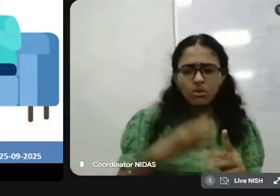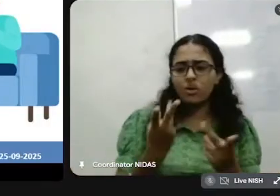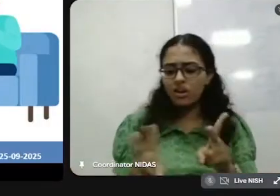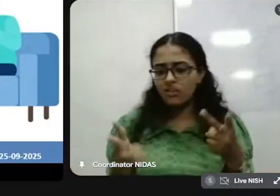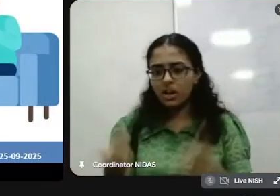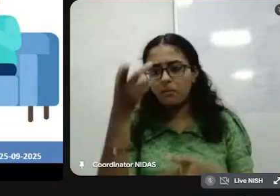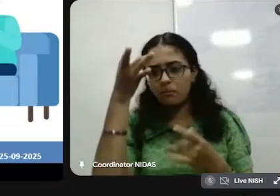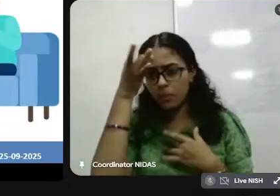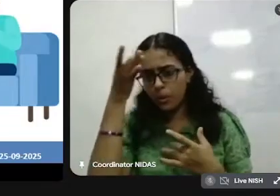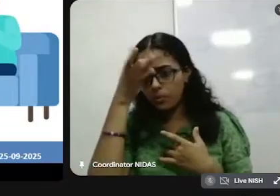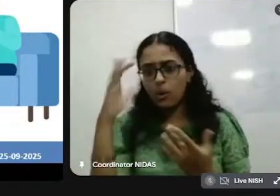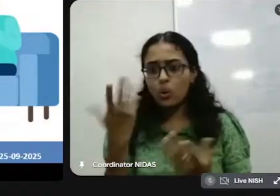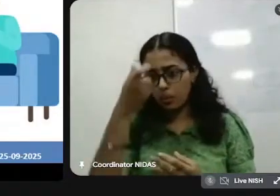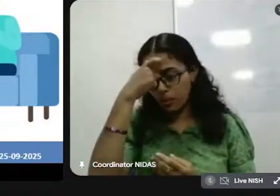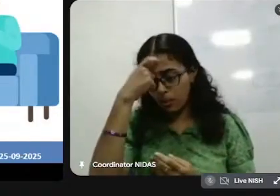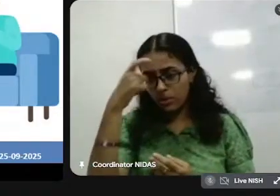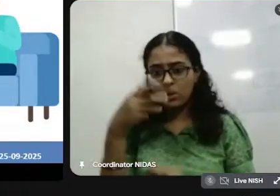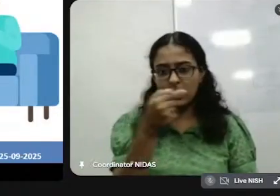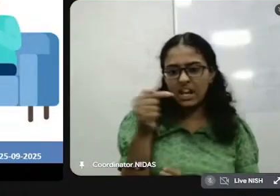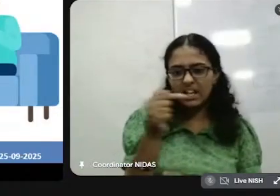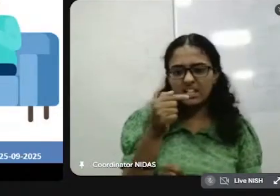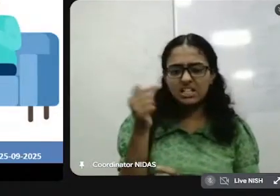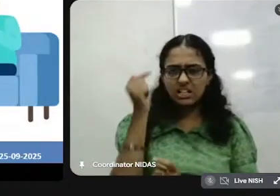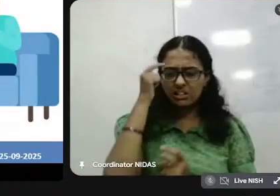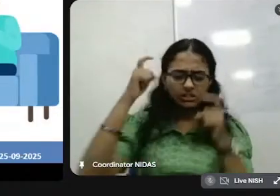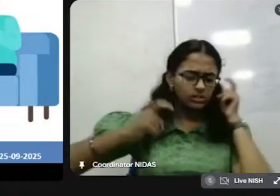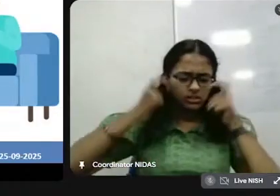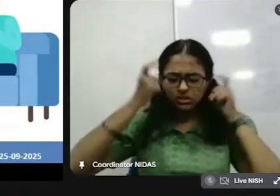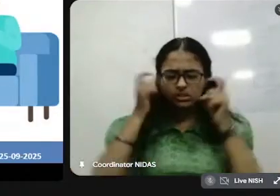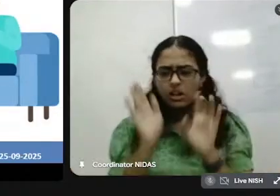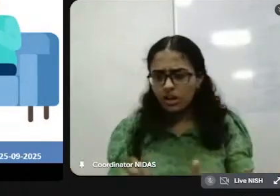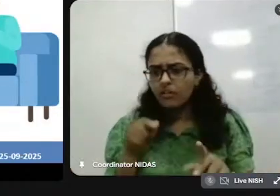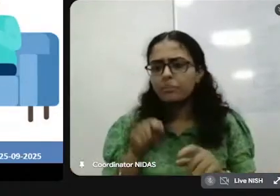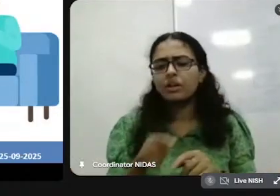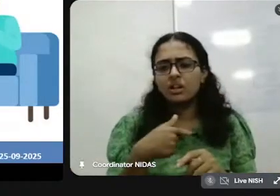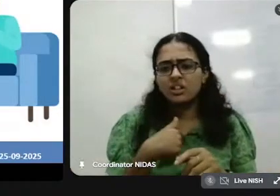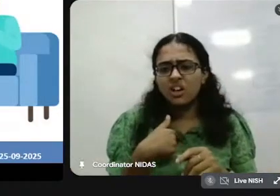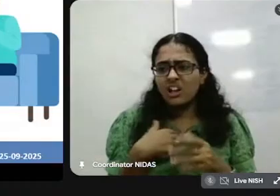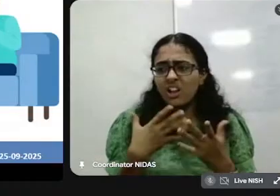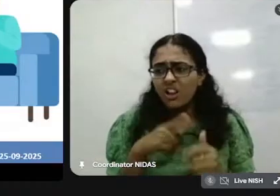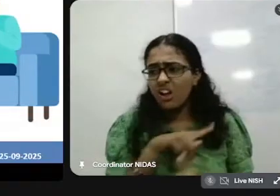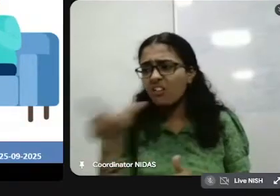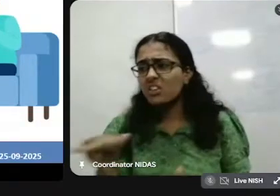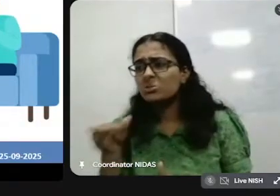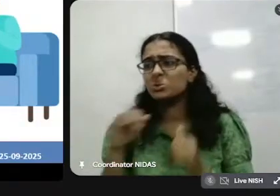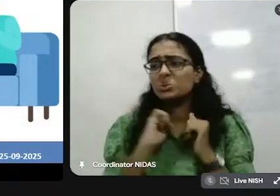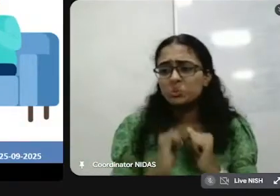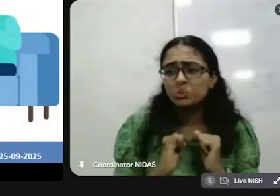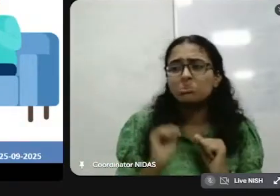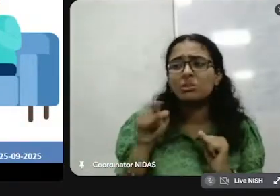മനസ്സിൽ ഒരുപാട് നെഗറ്റീവ് ആയിട്ടുള്ള ചിന്തകൾ ഉണ്ടായിരിക്കാം. ഞാൻ യൂസ്ലെസ് ആണ്, ഞാനിപ്പോൾ എല്ലാവർക്കും ഒരു ഭാരമായി പോയി. അപ്പൊ അങ്ങനെ ചിന്തകൾ